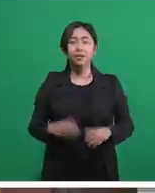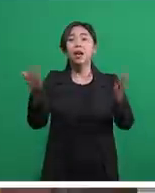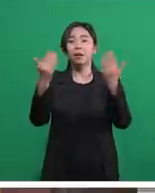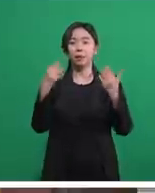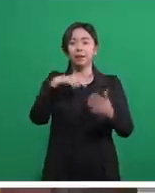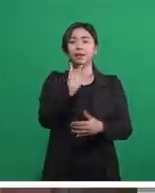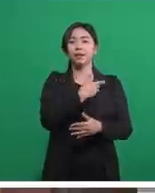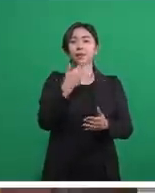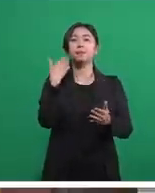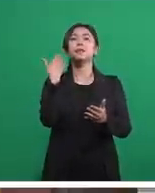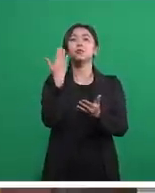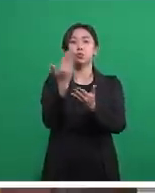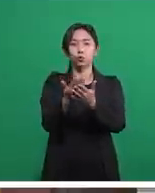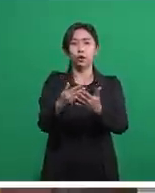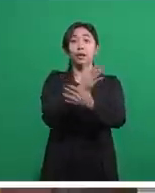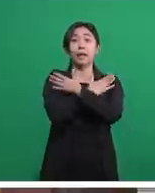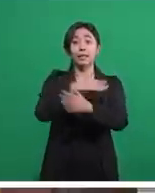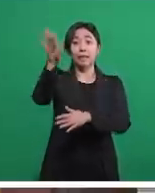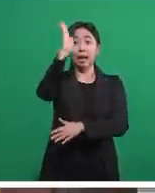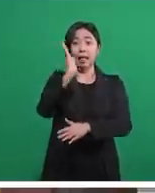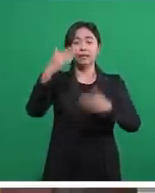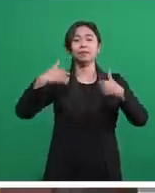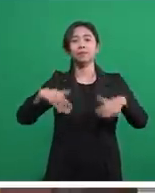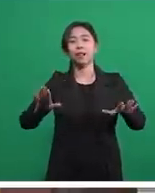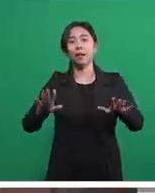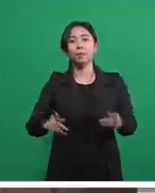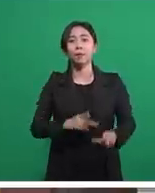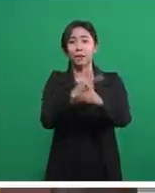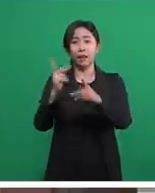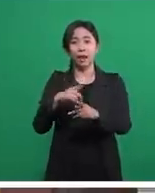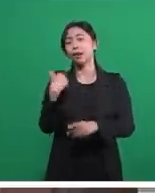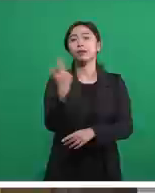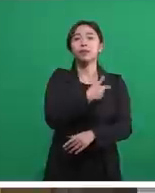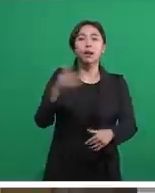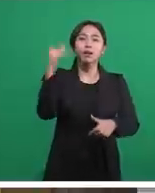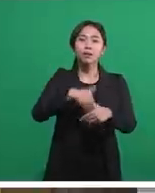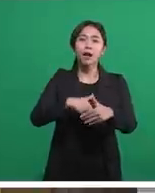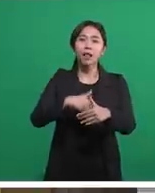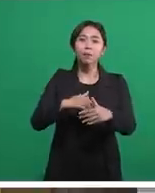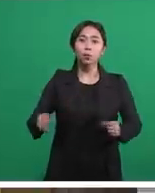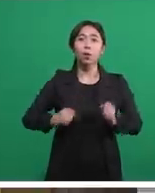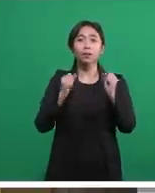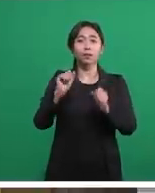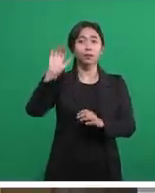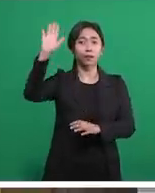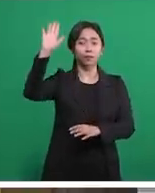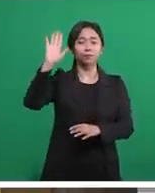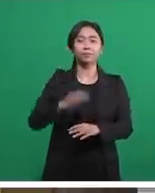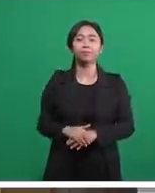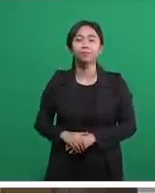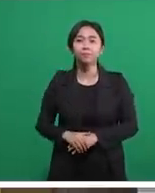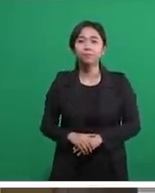Marilah kita mensyukuri kasih Allah yang telah memelihara kita di dalam kedaulatan